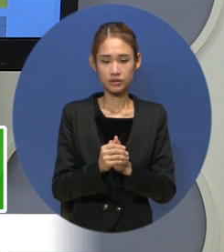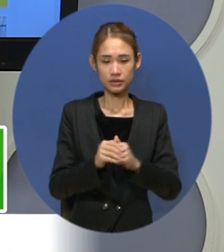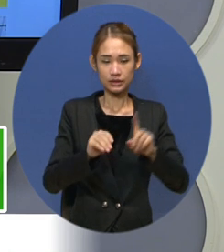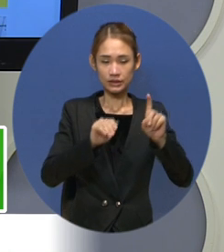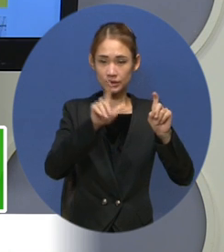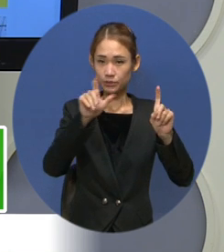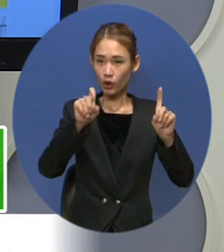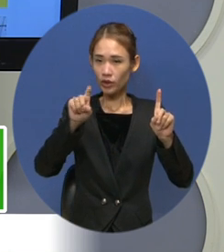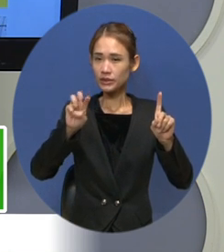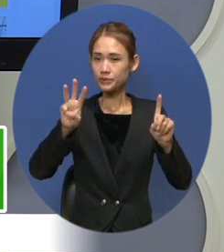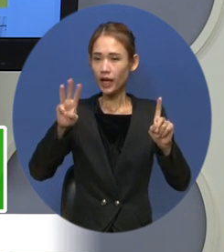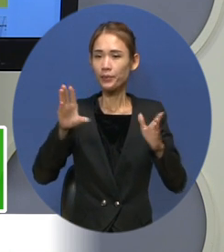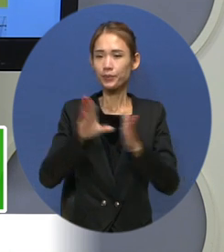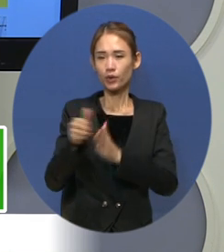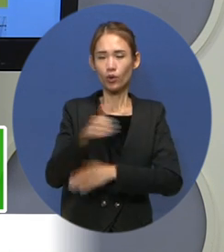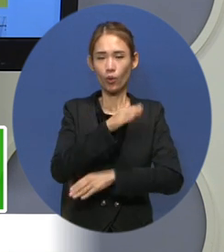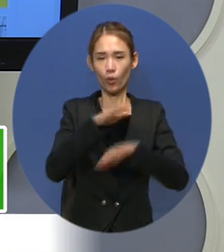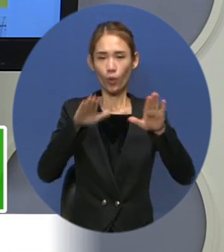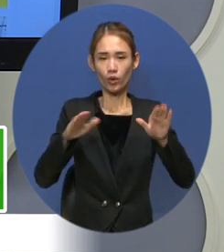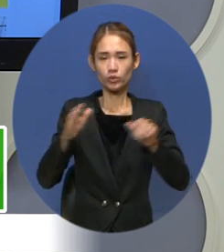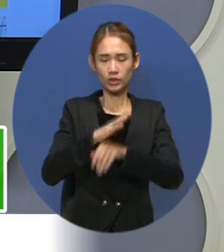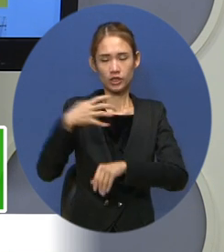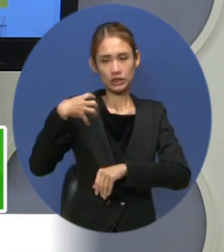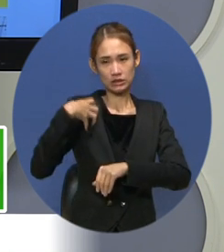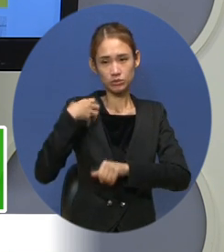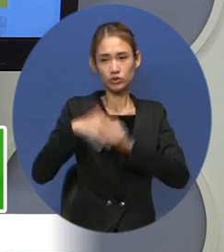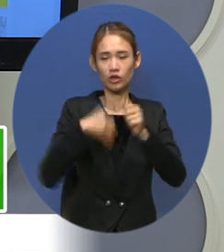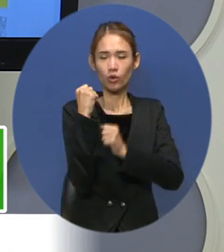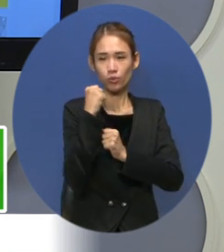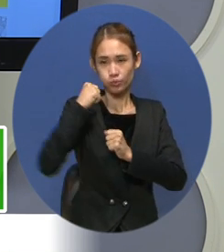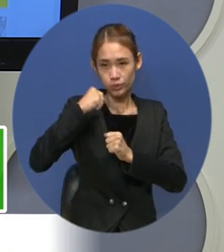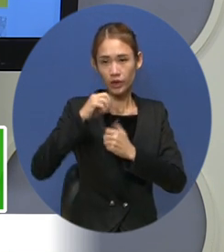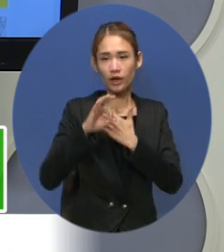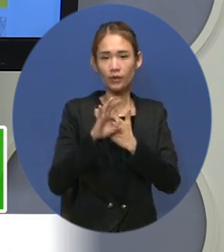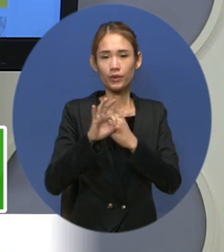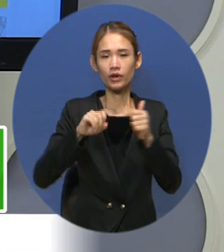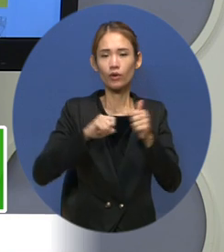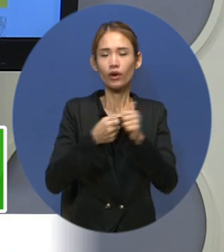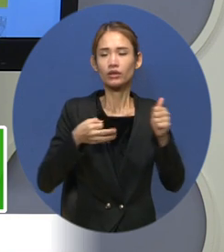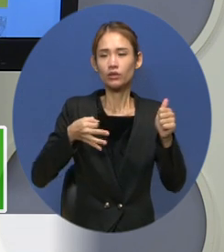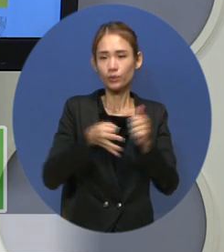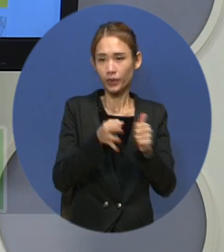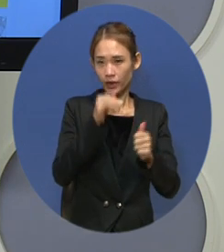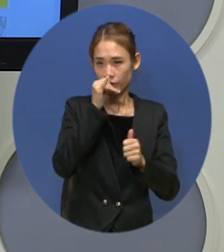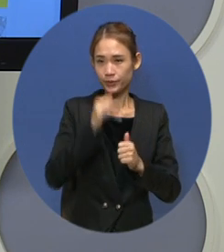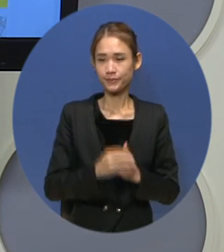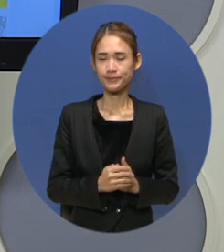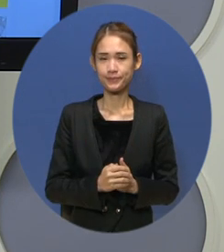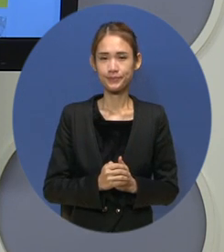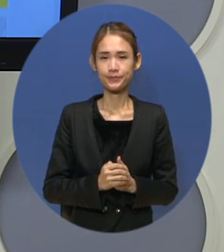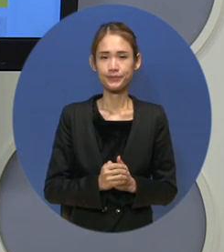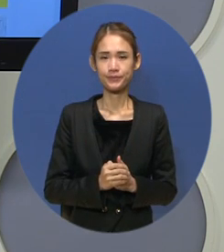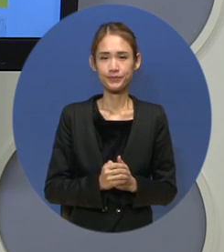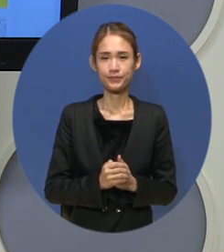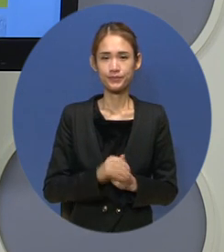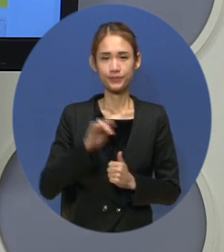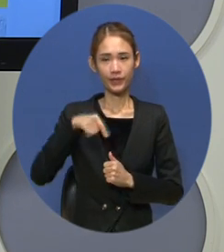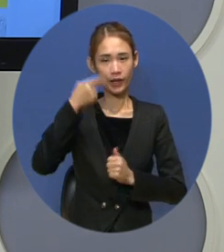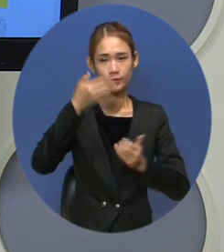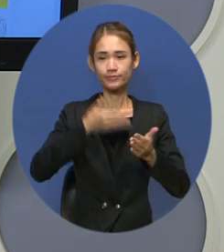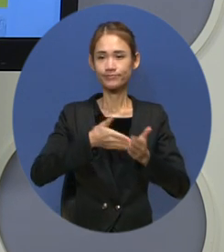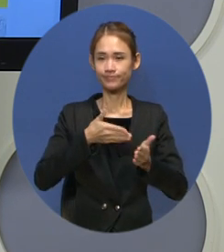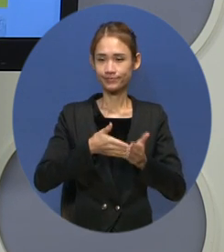오늘부터는 마스크 착용 의무 이 상황에서 위반할 경우 과태료가 부가됩니다 다음